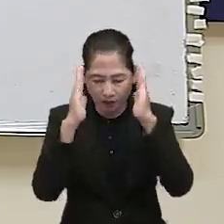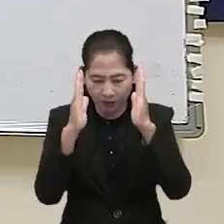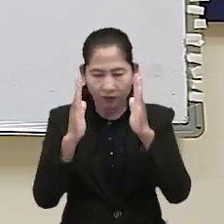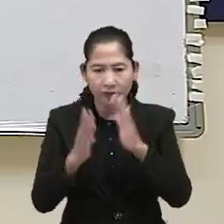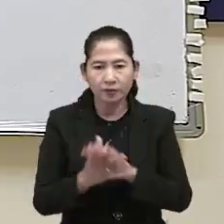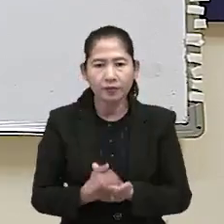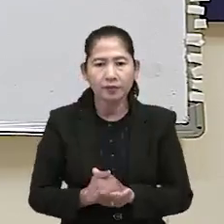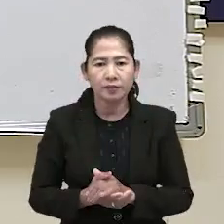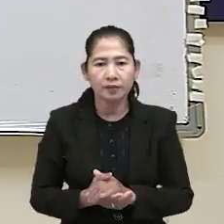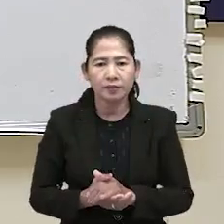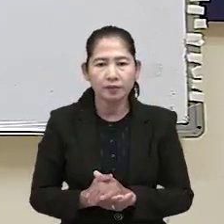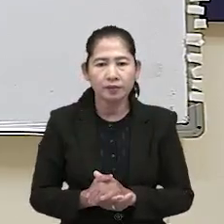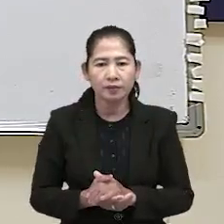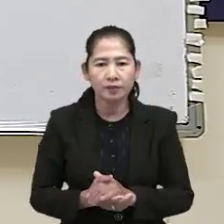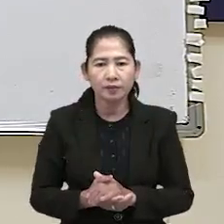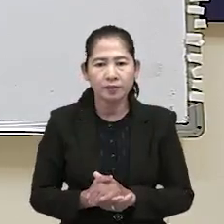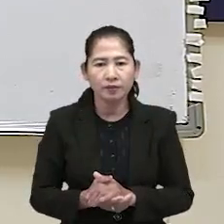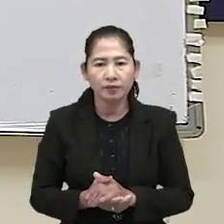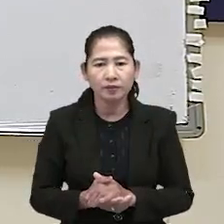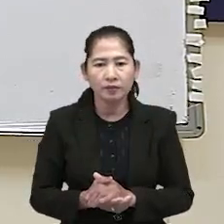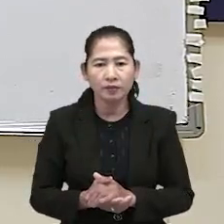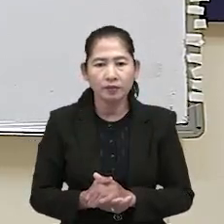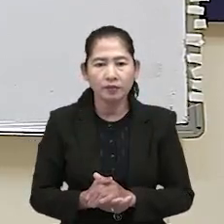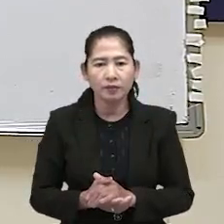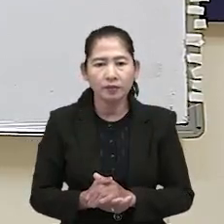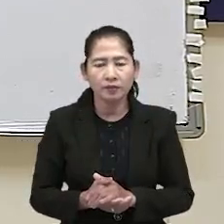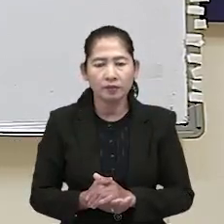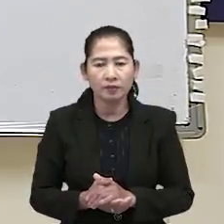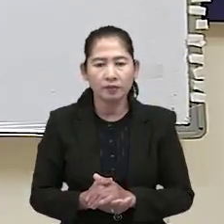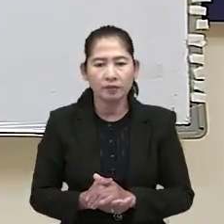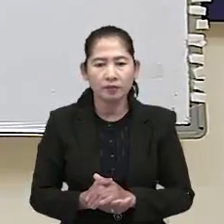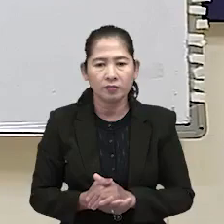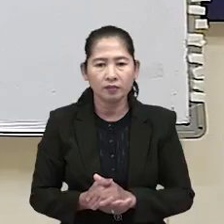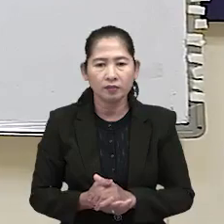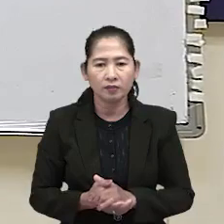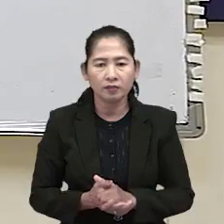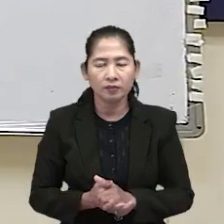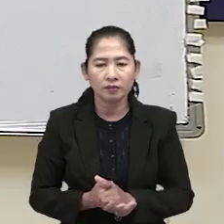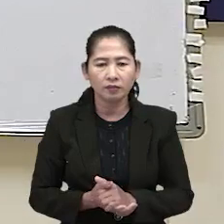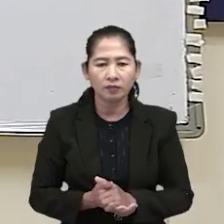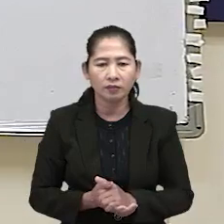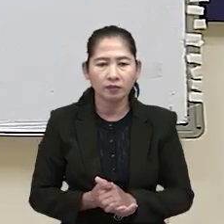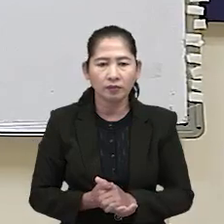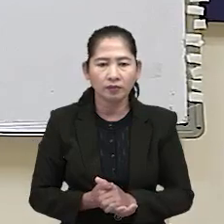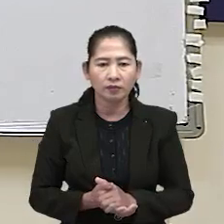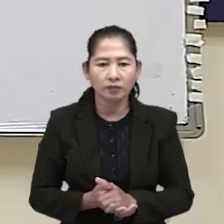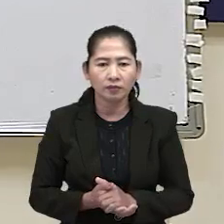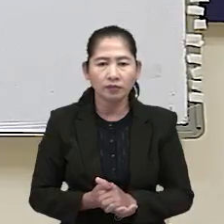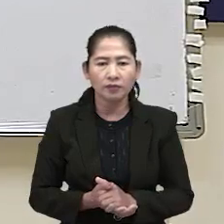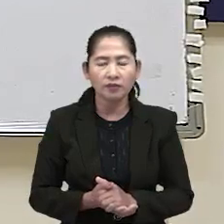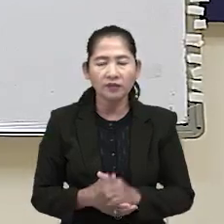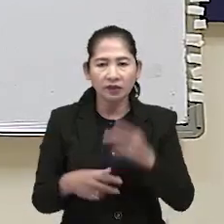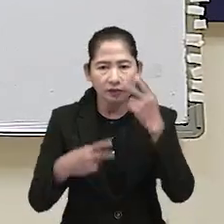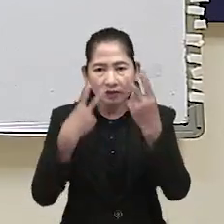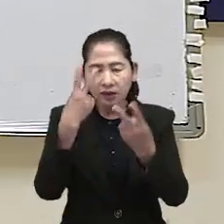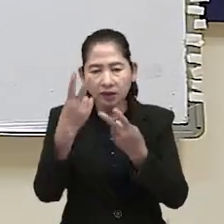កដាក់ចា៎កូនមើលឃើញទាំងអស់គ្